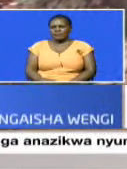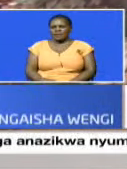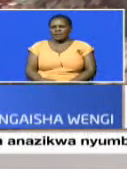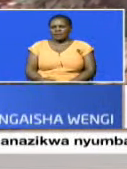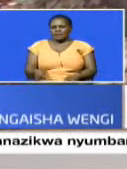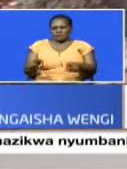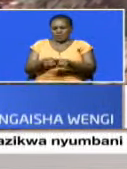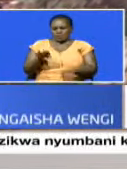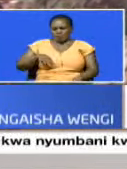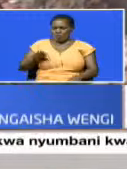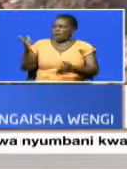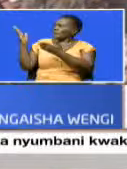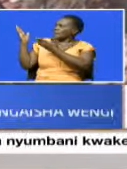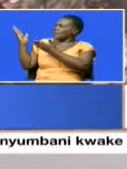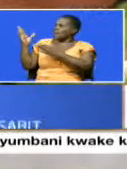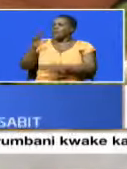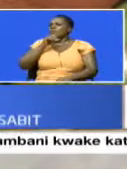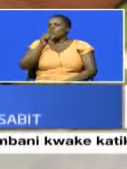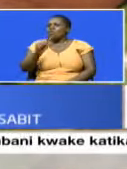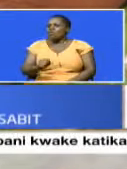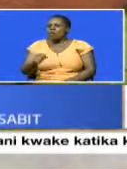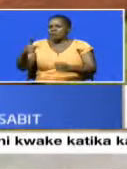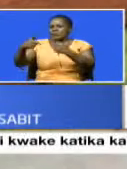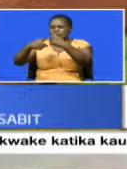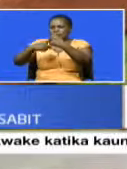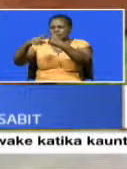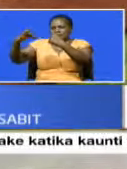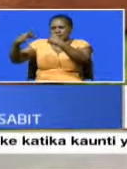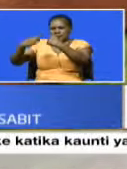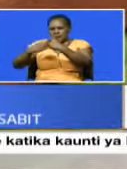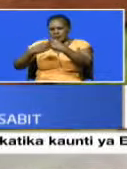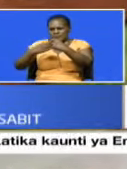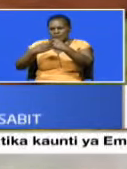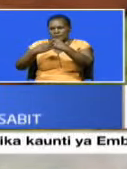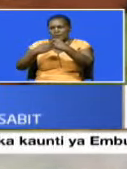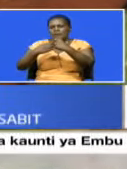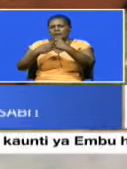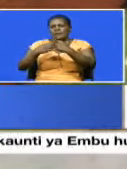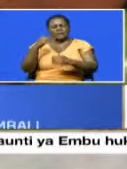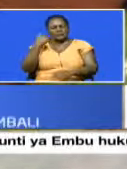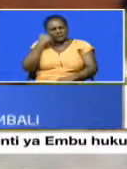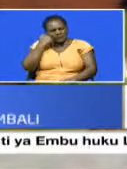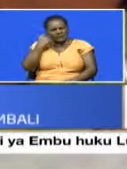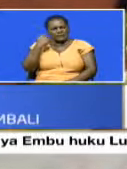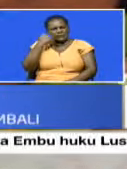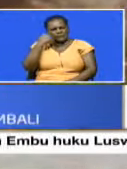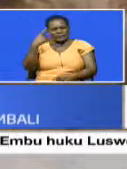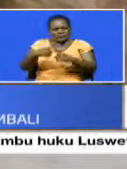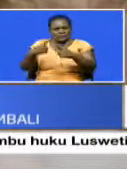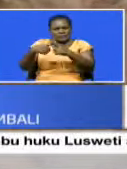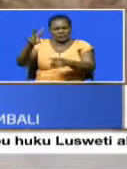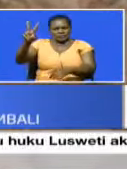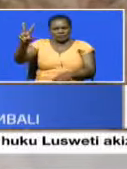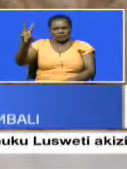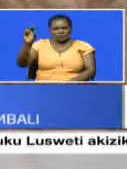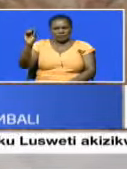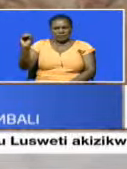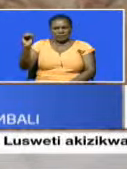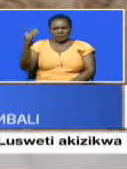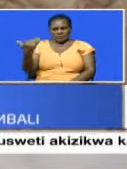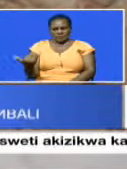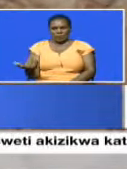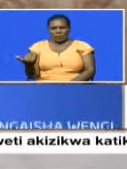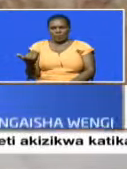Naye Lolo Molo Guyo, aliye na umri wa miaka 68, amekuwa akiugua kwa miaka 20 sasa.